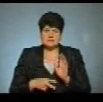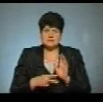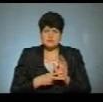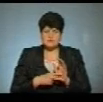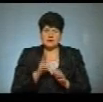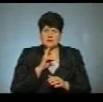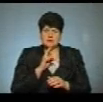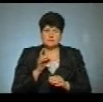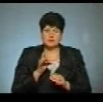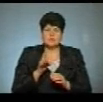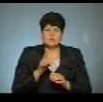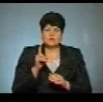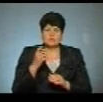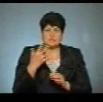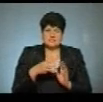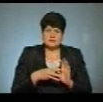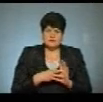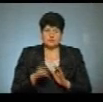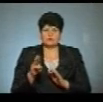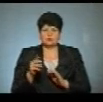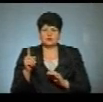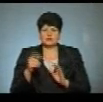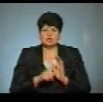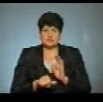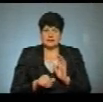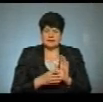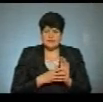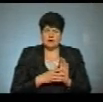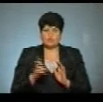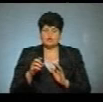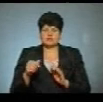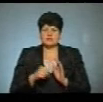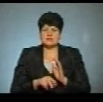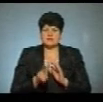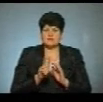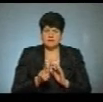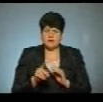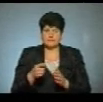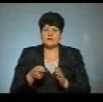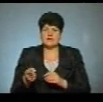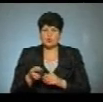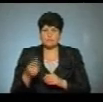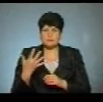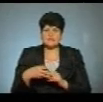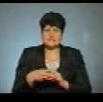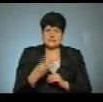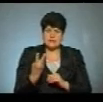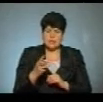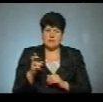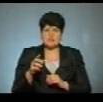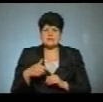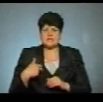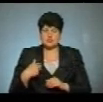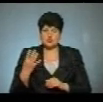у Кременецькому – 158, Шумському – 69, Бучацькому – 62, у місті Тернополі – 53, у